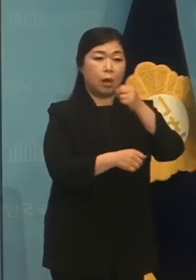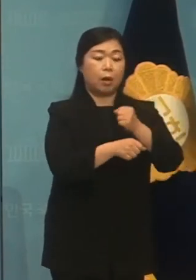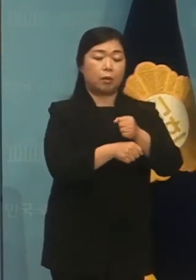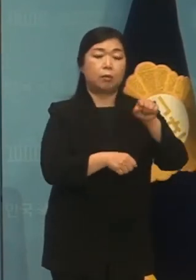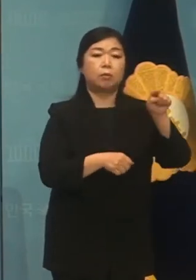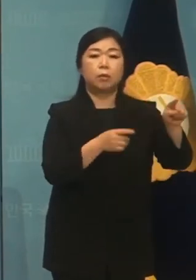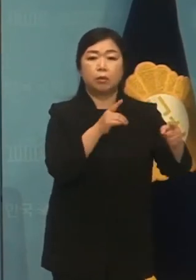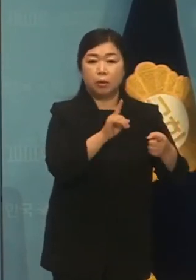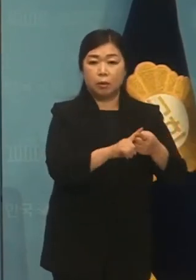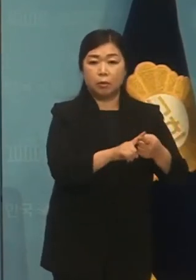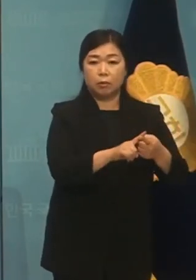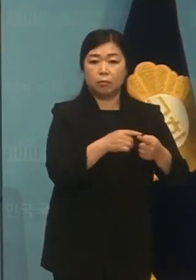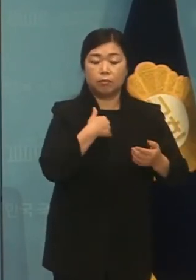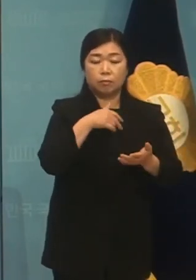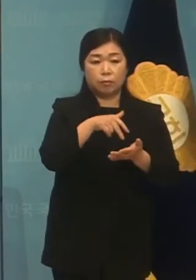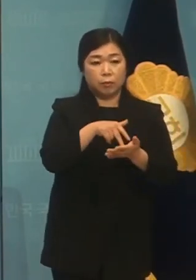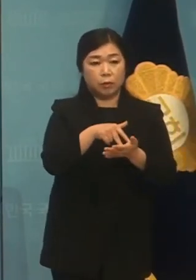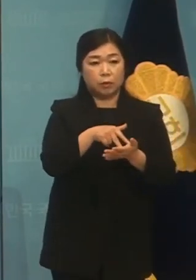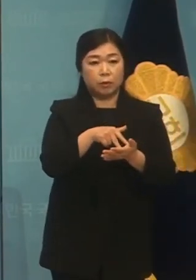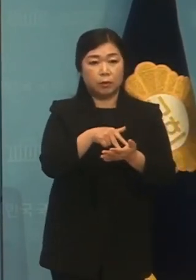하는 이 부분에 대해서는 제가